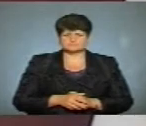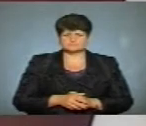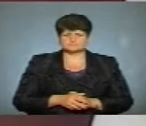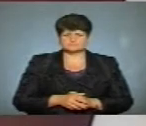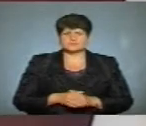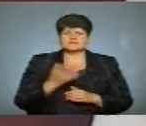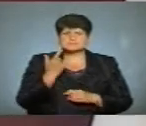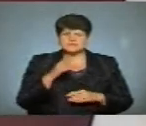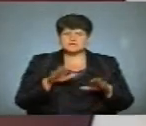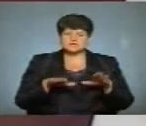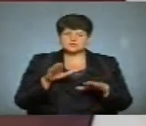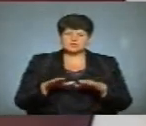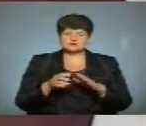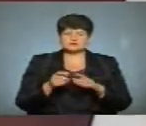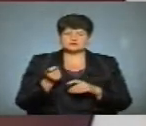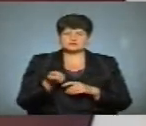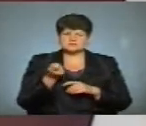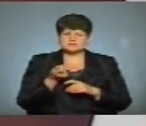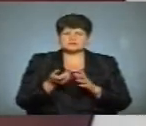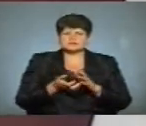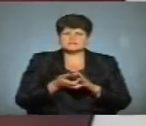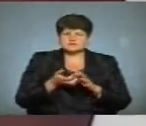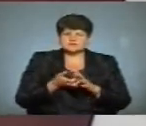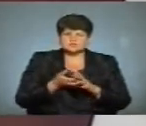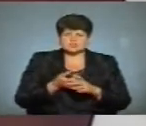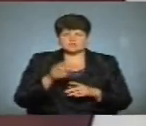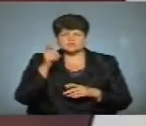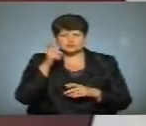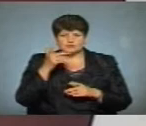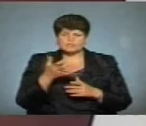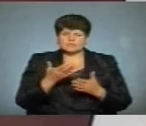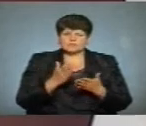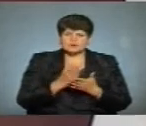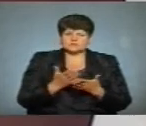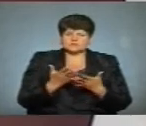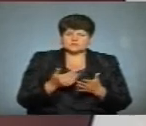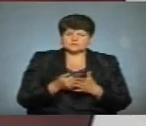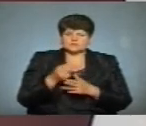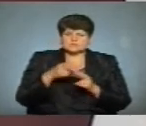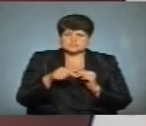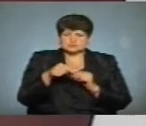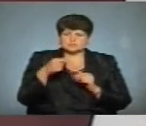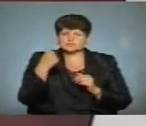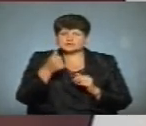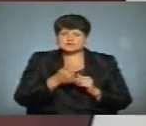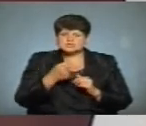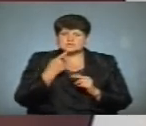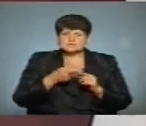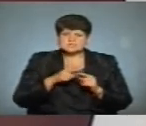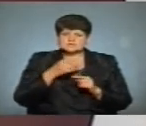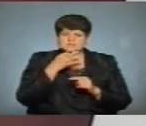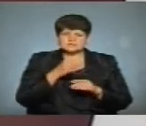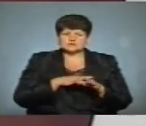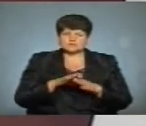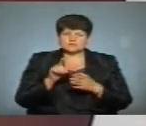Скільки тонн зерна не вистачає на чортківських складах Держрезерву, мають з'ясувати до кінця наступного тижня. Про це сьогодні повідомив виконувач